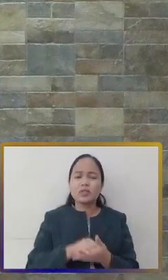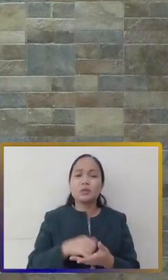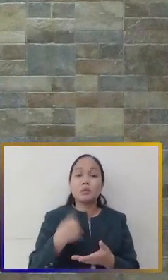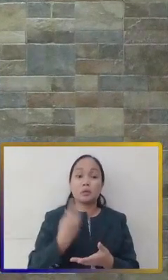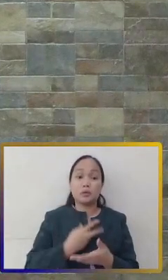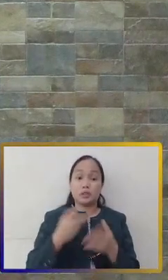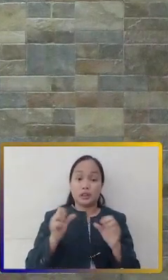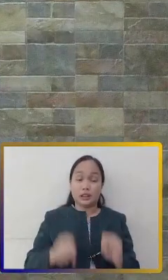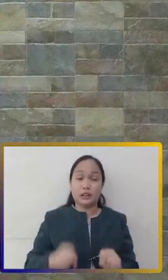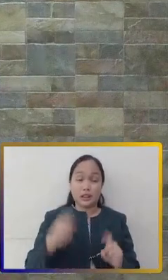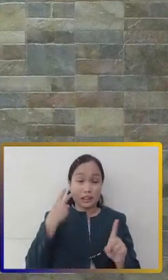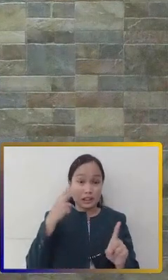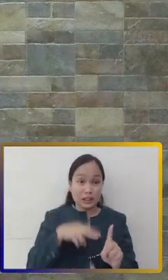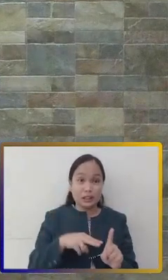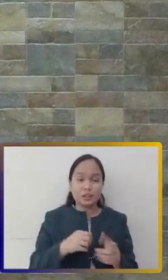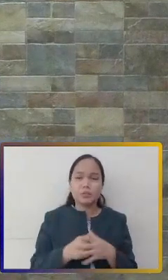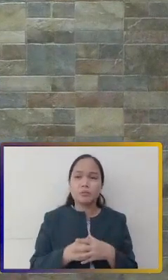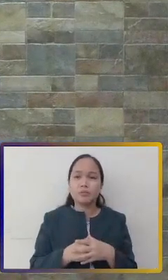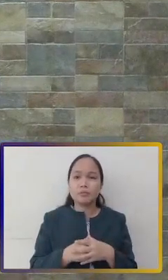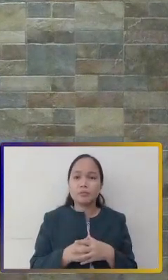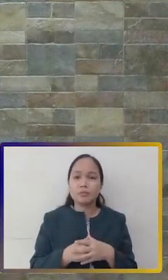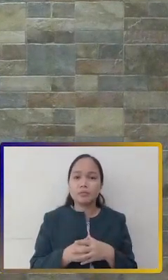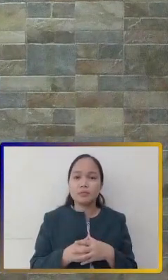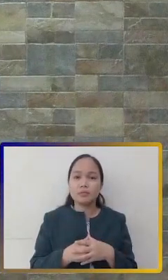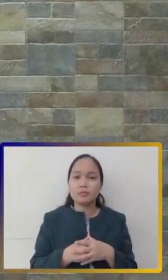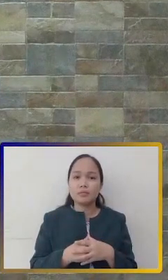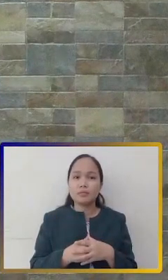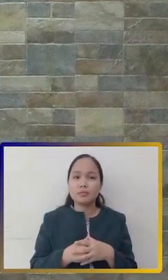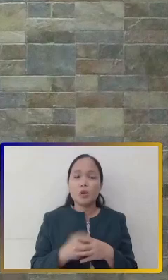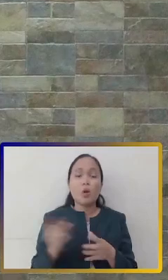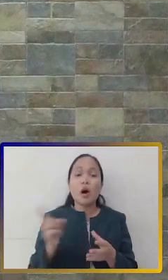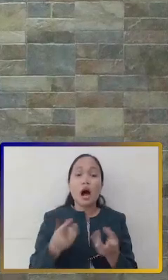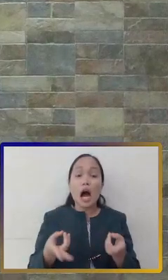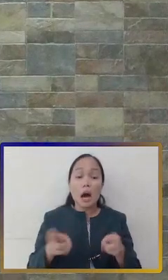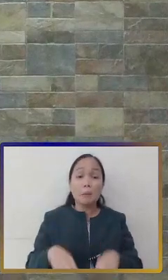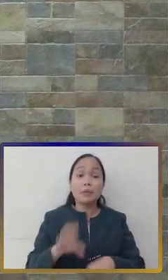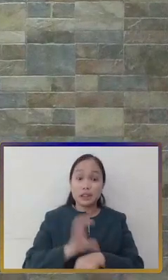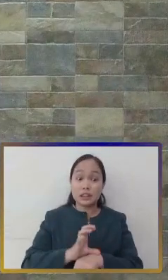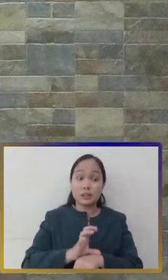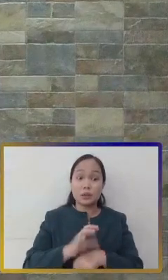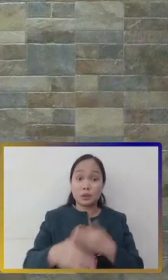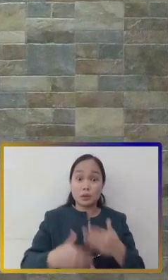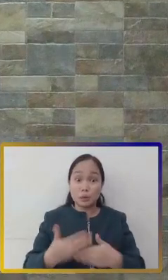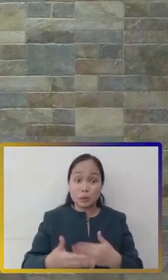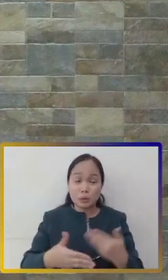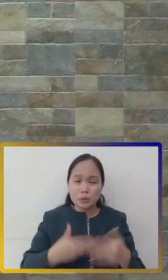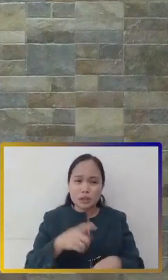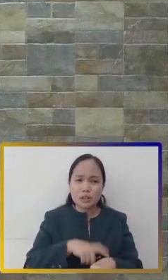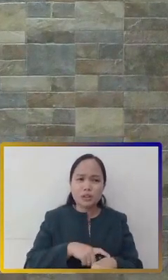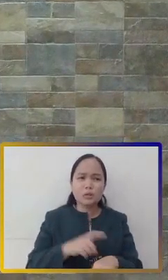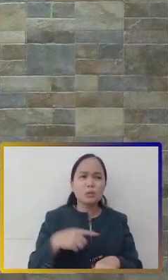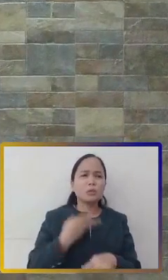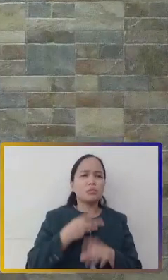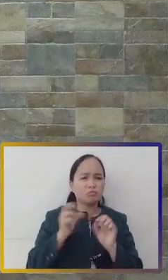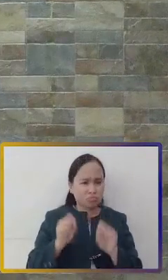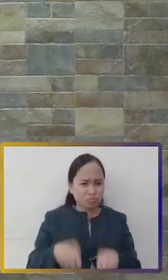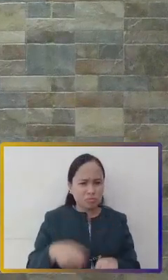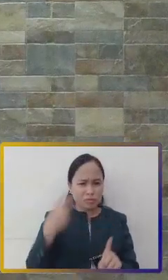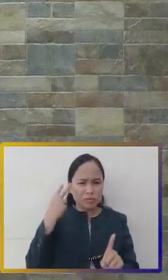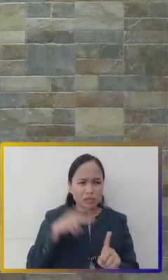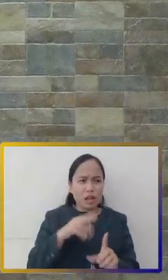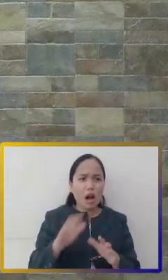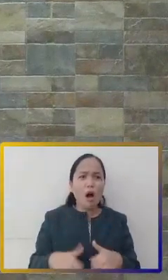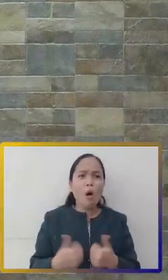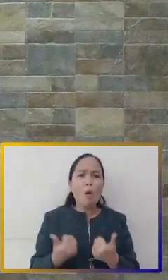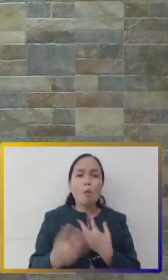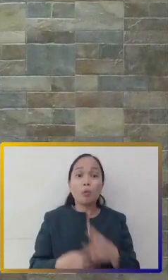yung sinabi ko po sa inyo nagiging kadahilan ng nangyayari sa mga simbahan. As time passes by, we can also see how the world